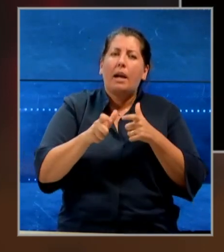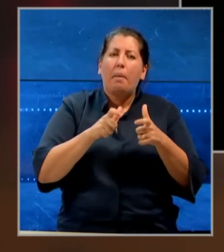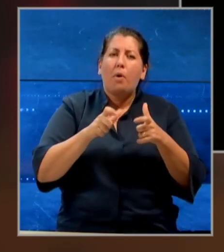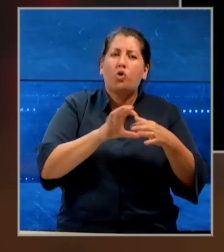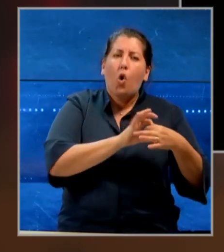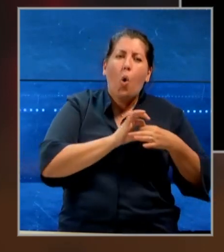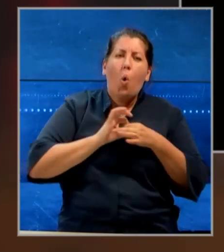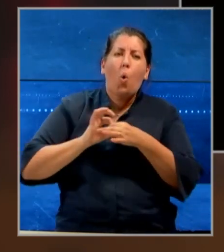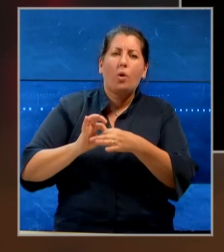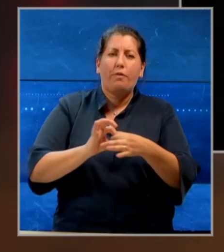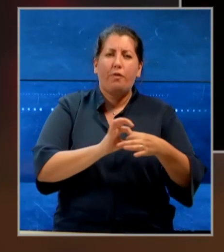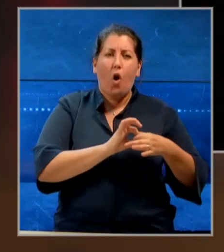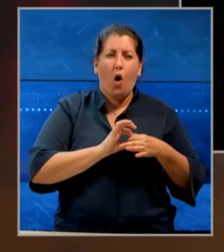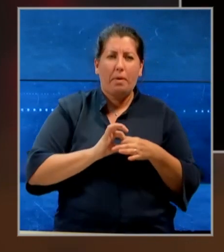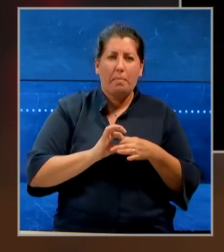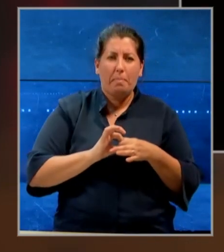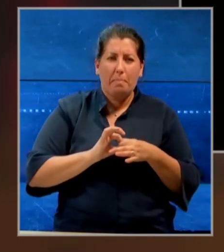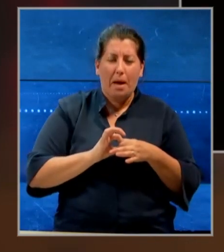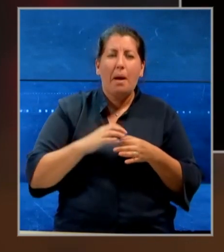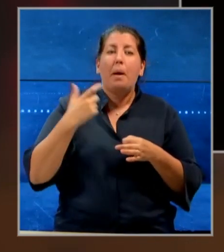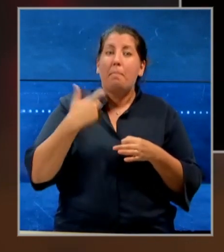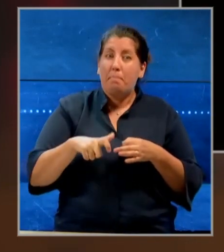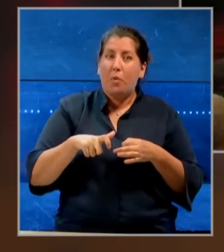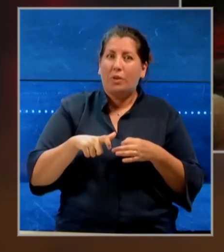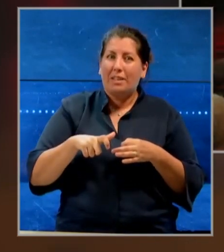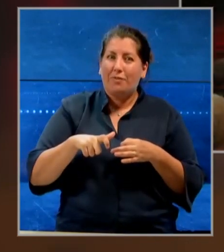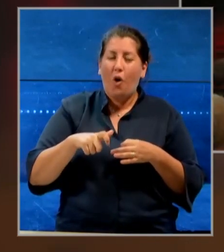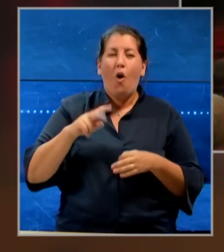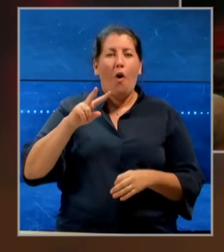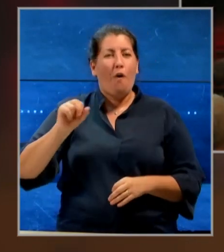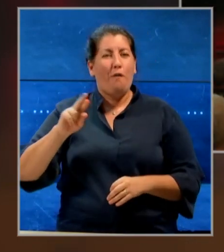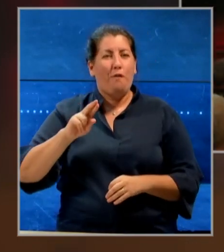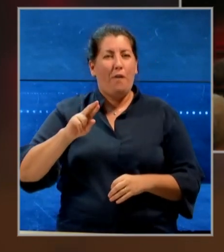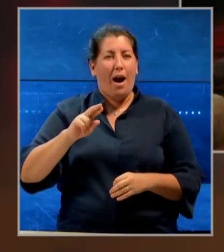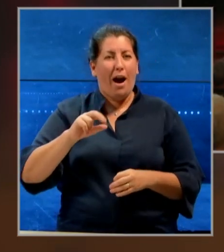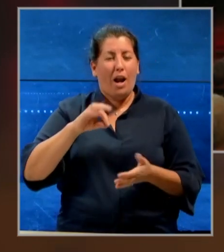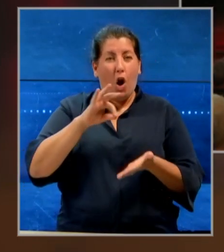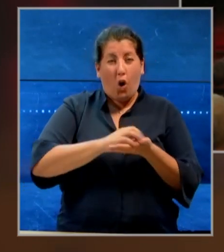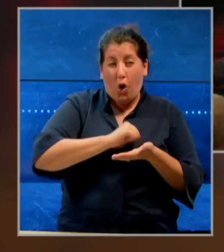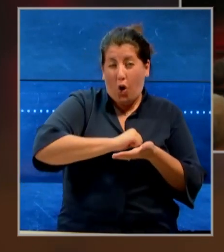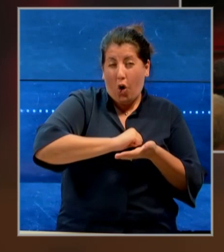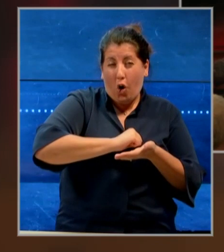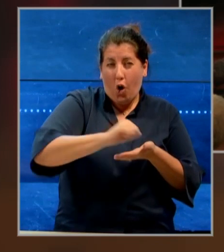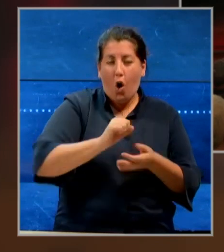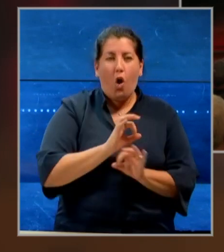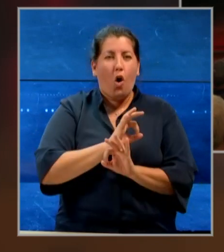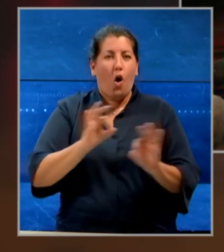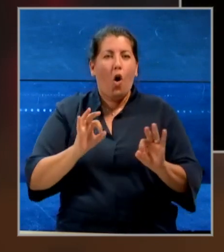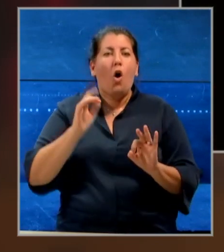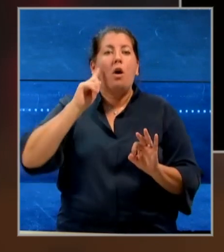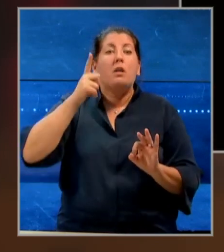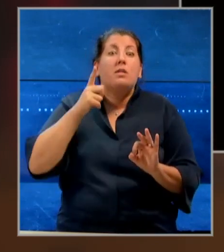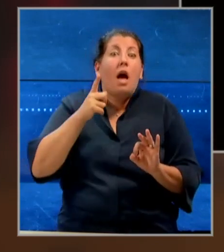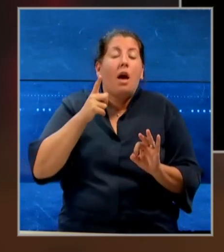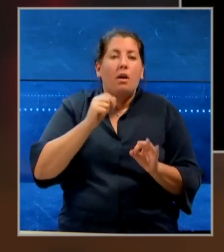funzionale, perché c'è stata questa cosa che ha portato comunque un danno. Poi se il rigore si segnava o non si segnava, questo non lo sappiamo, però un rigore